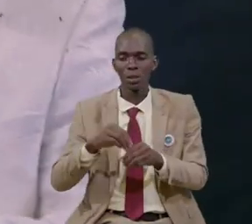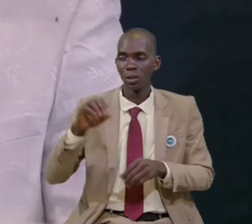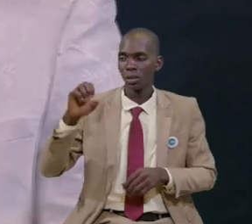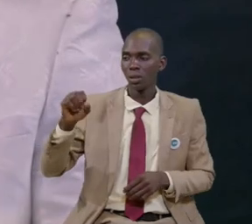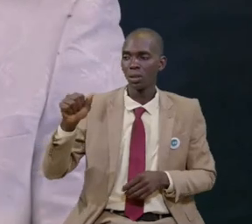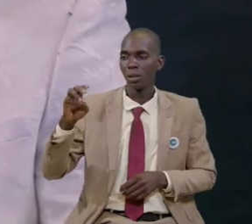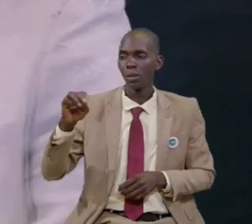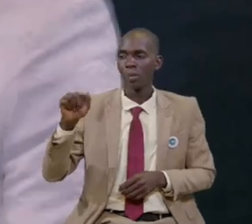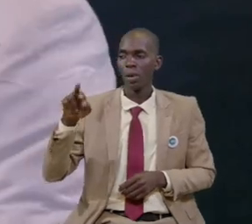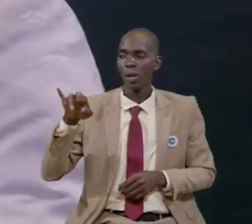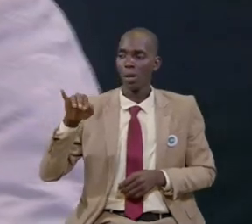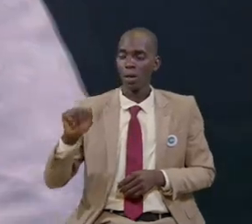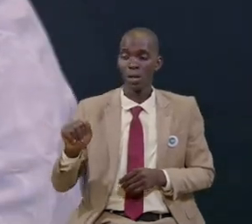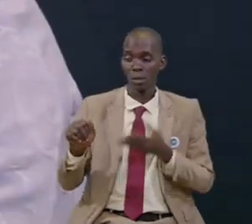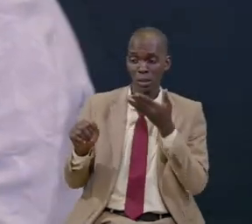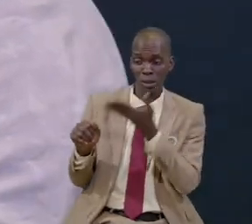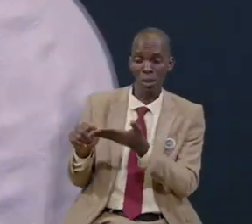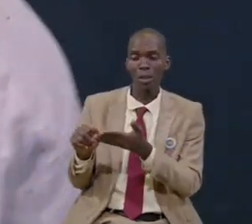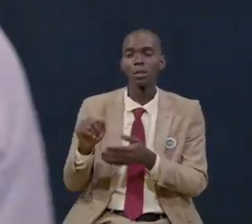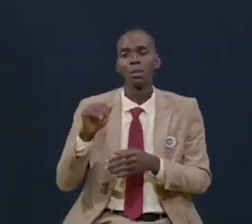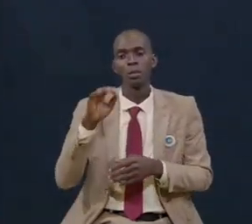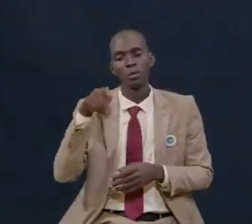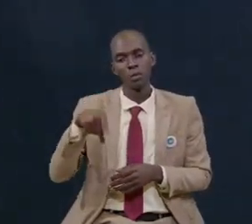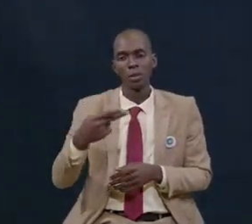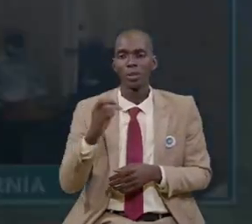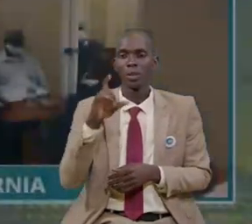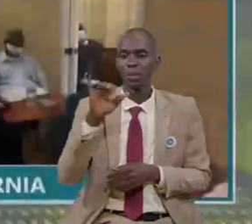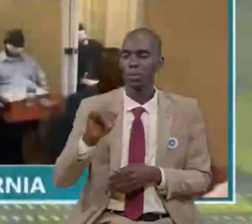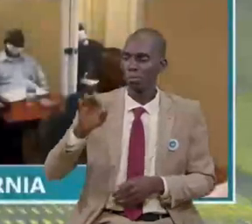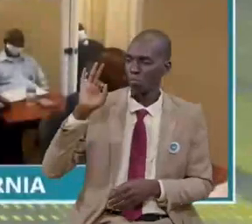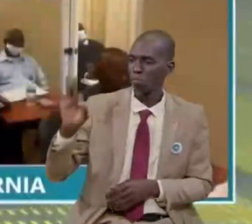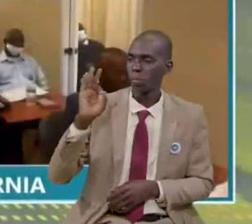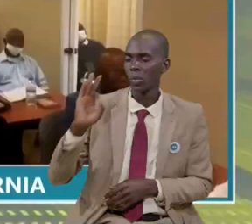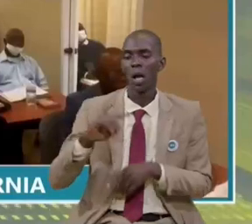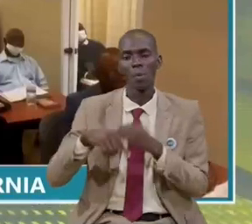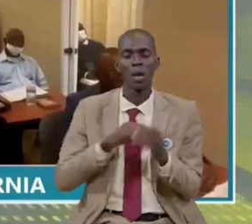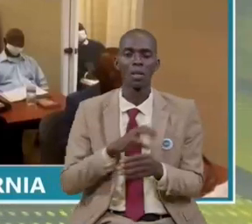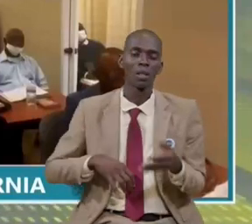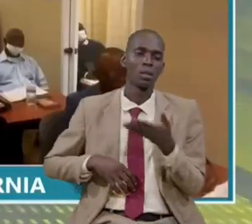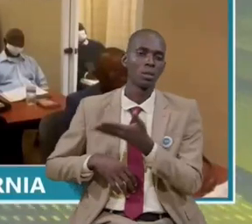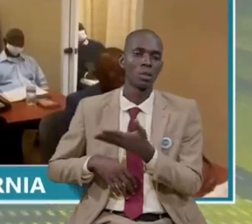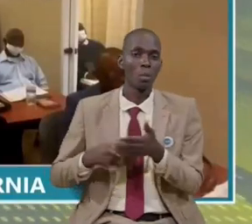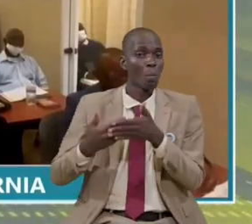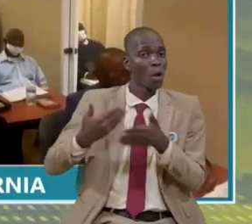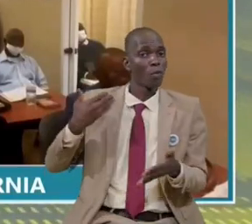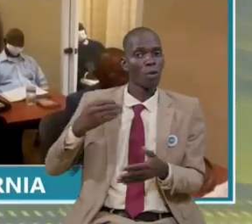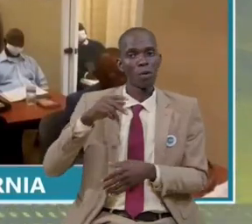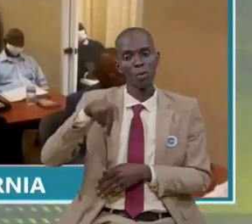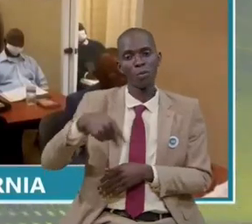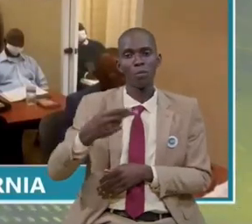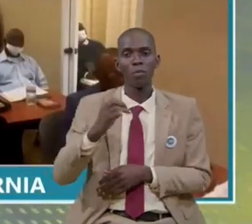le Christ. Tout d'abord, Philippe était à Jérusalem et la persécution qu'il